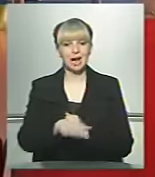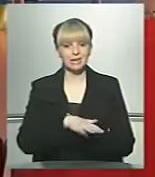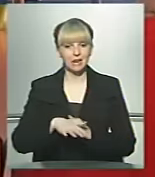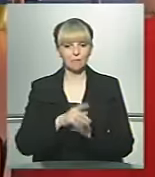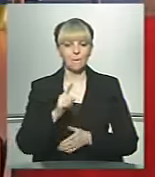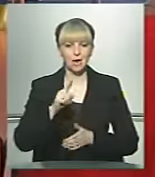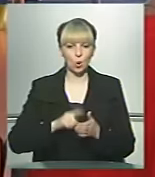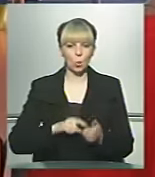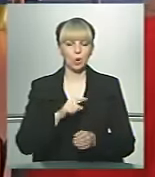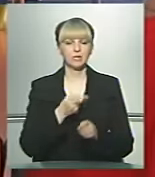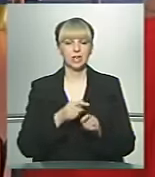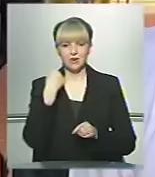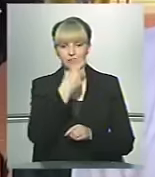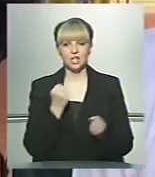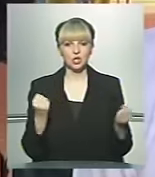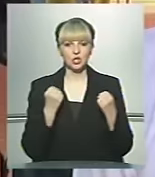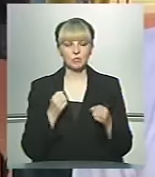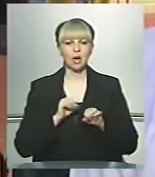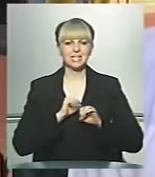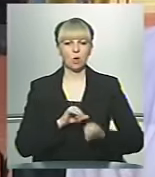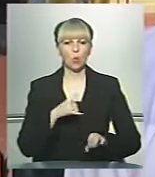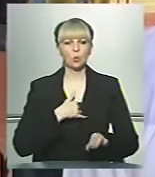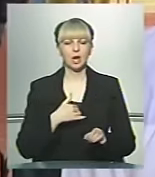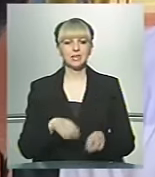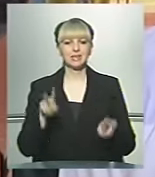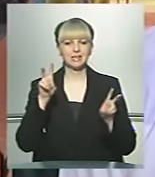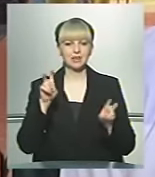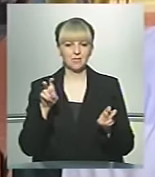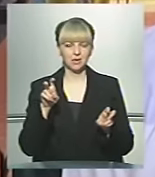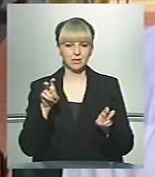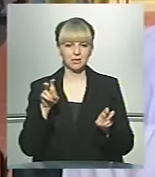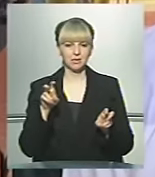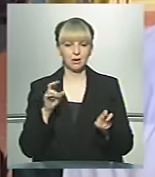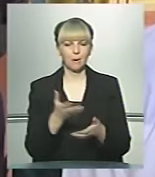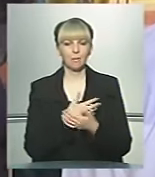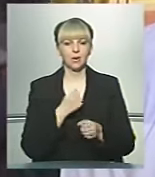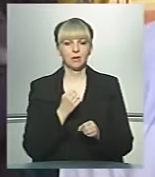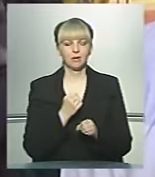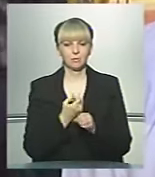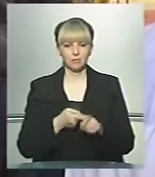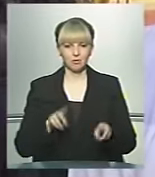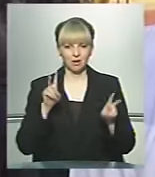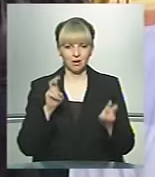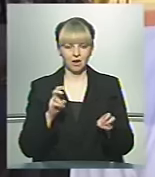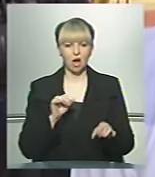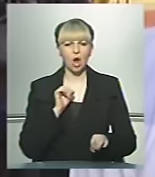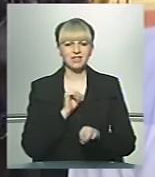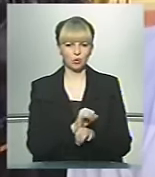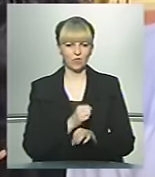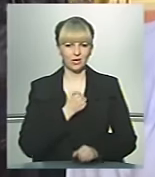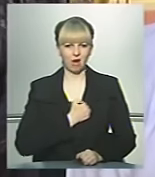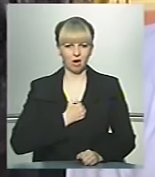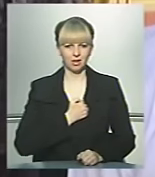адже переконують, цей вид спорту защитника. У нас девіз, і ми роботи під цією гідою – зупинити